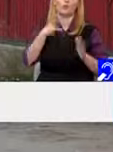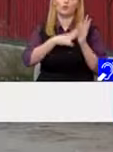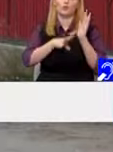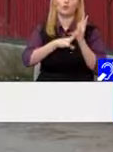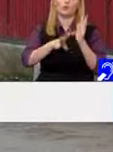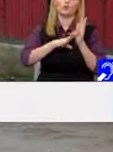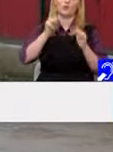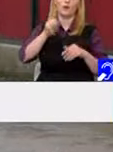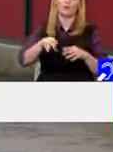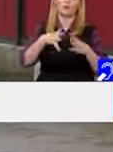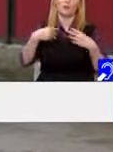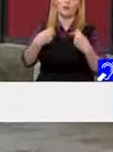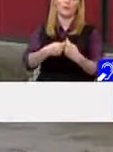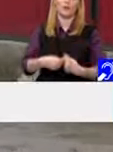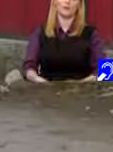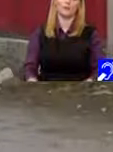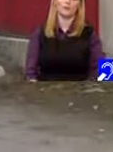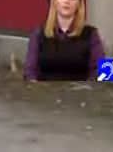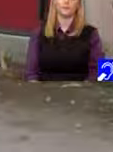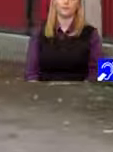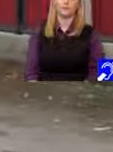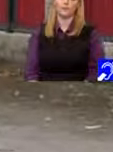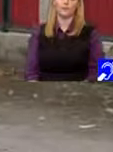de familii.